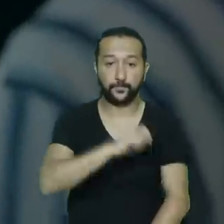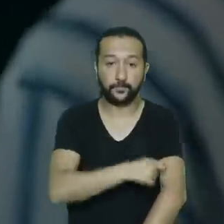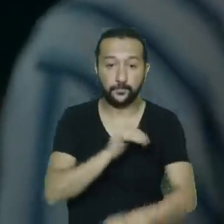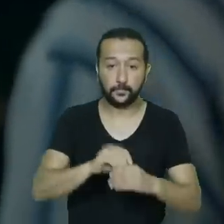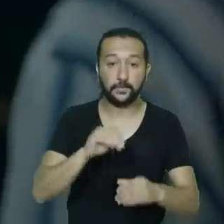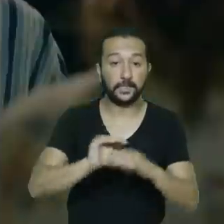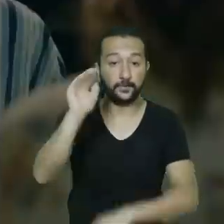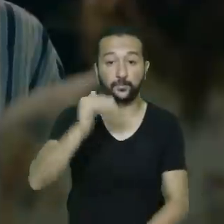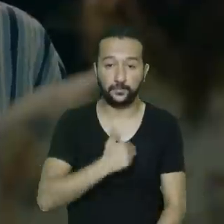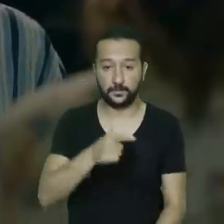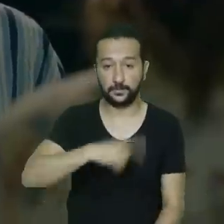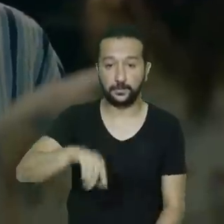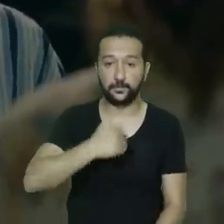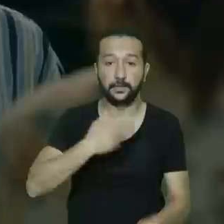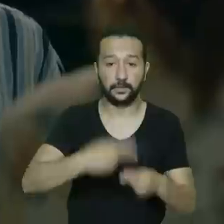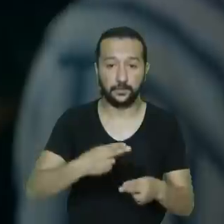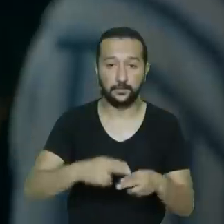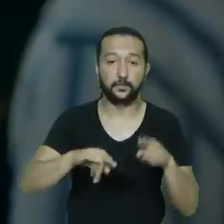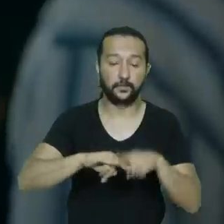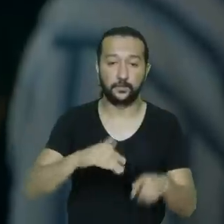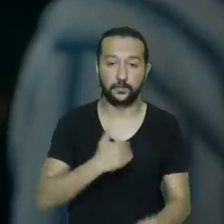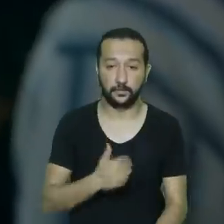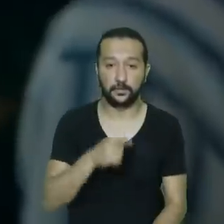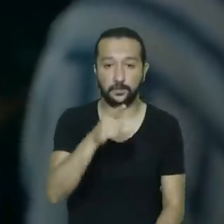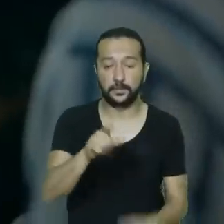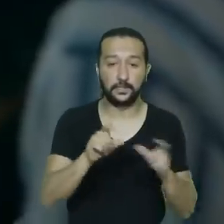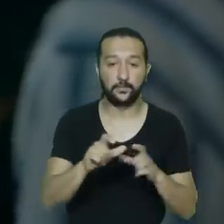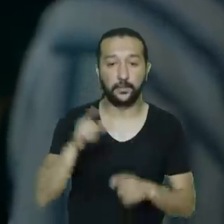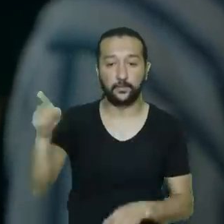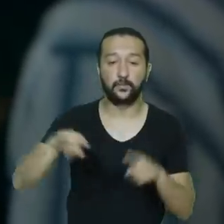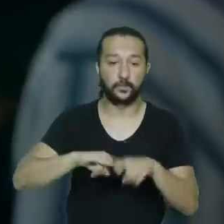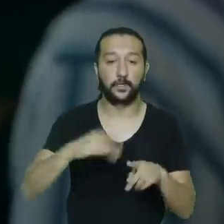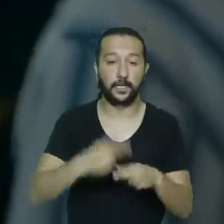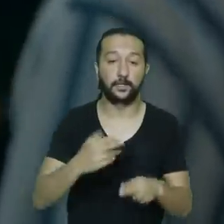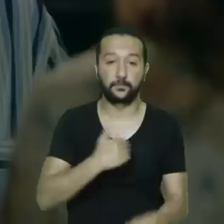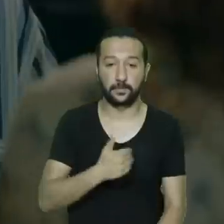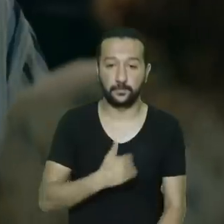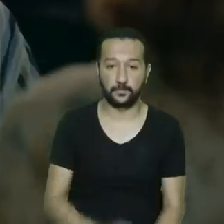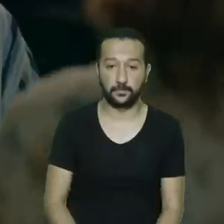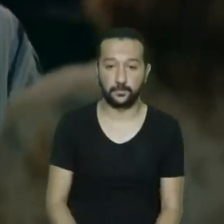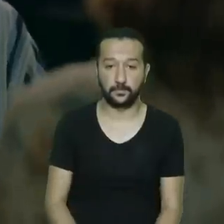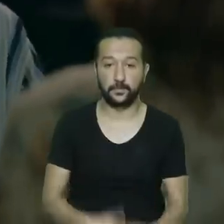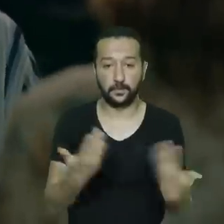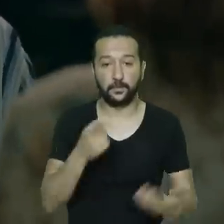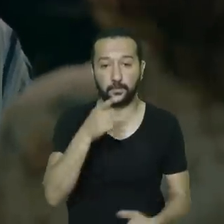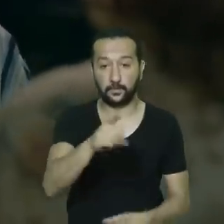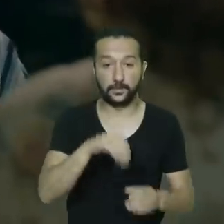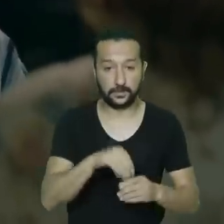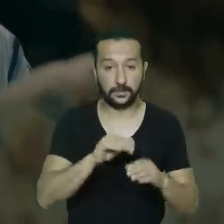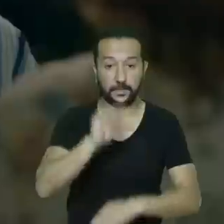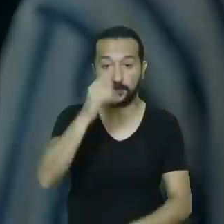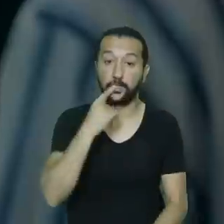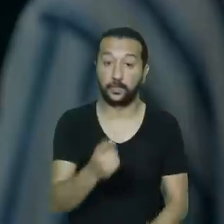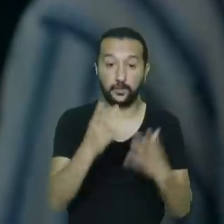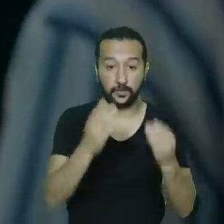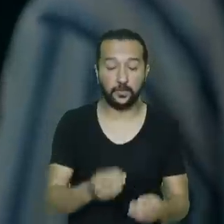Almanya'da yaşıyoruz biz. Benim ismim Hüseyin. Sepetçiler Hüseyin diyorlar bana. Zümrüt'le sıkıştı. Orada yaşıyoruz